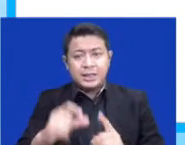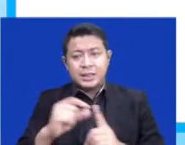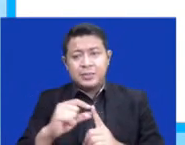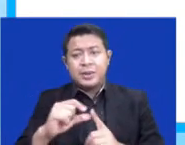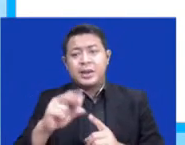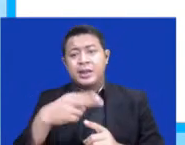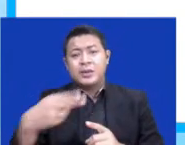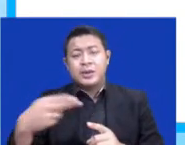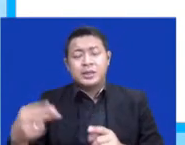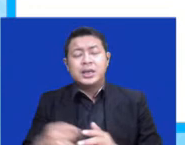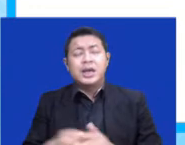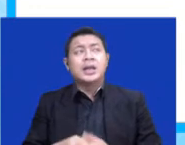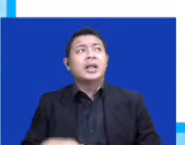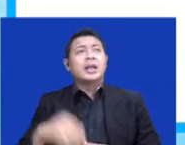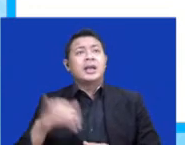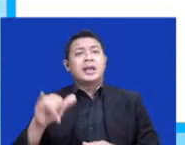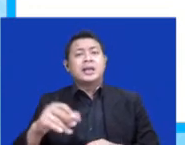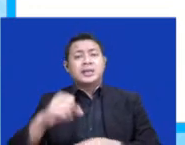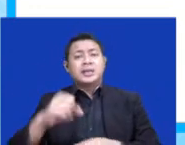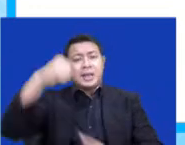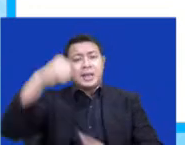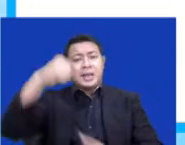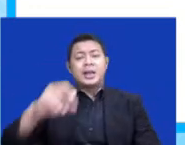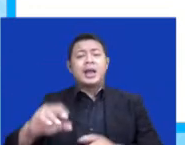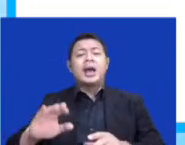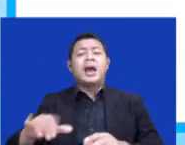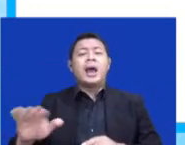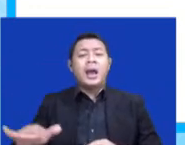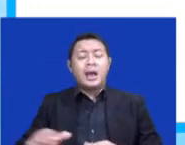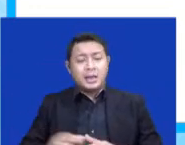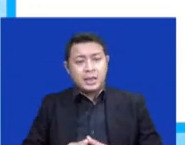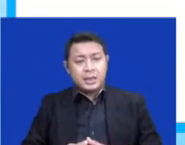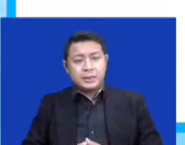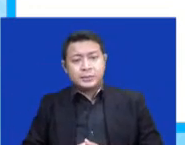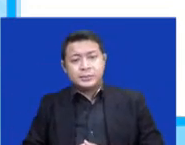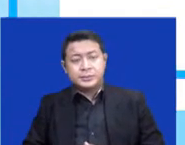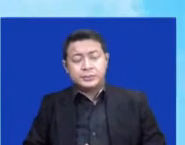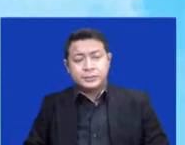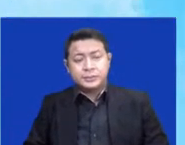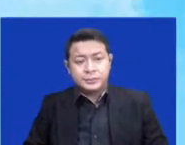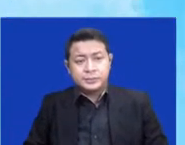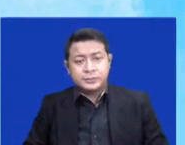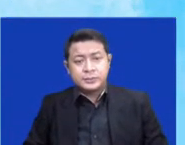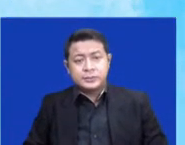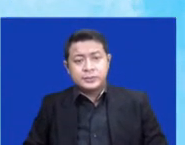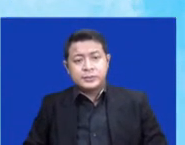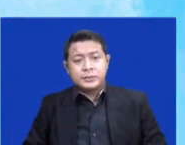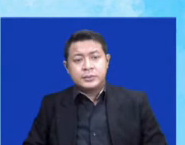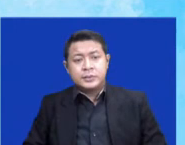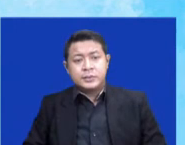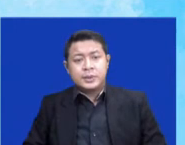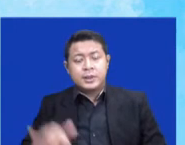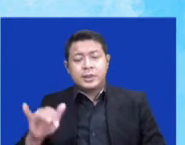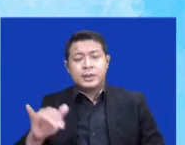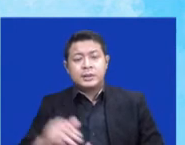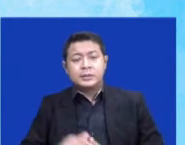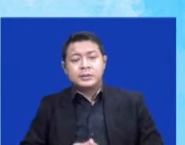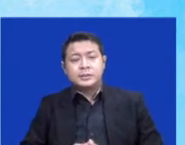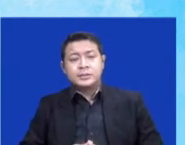Indonesia dengan Yayasan Lentera Anak dan Center for Indonesian Strategic Development Initiative atau Yayasan Pusat Inisiatif